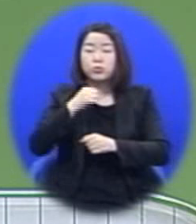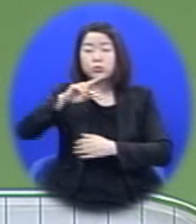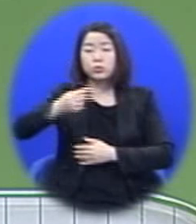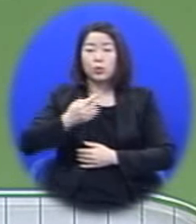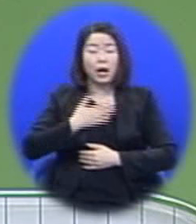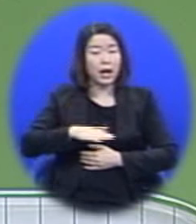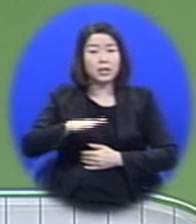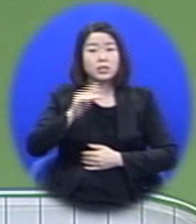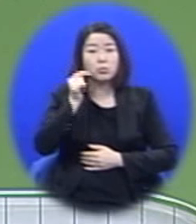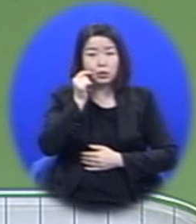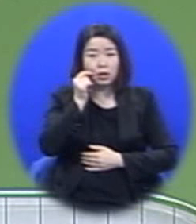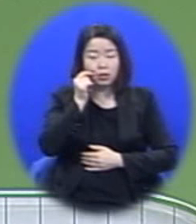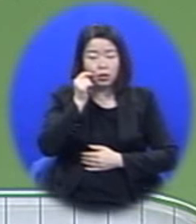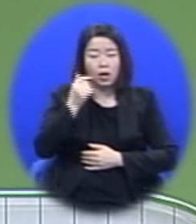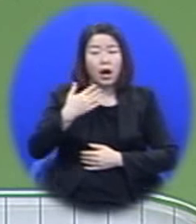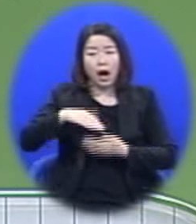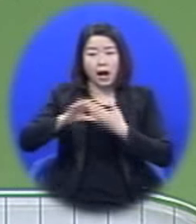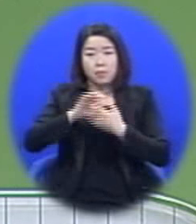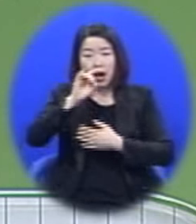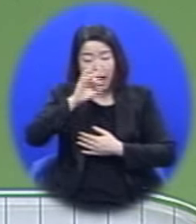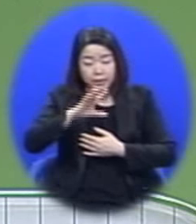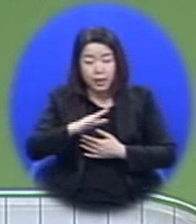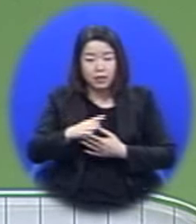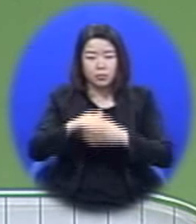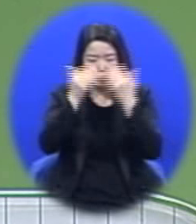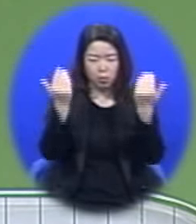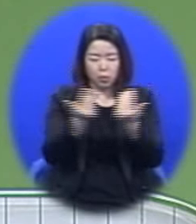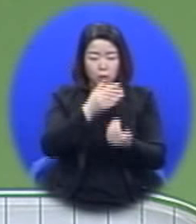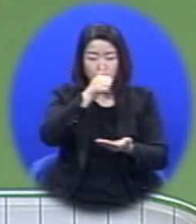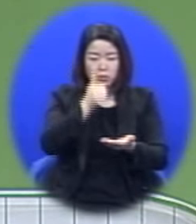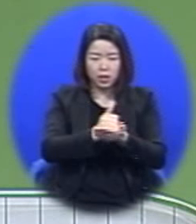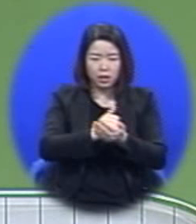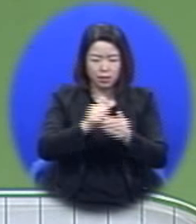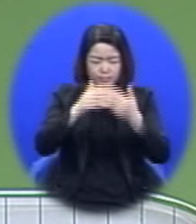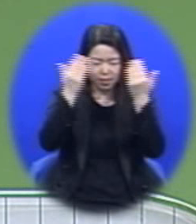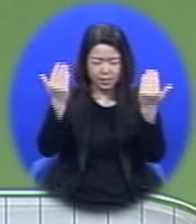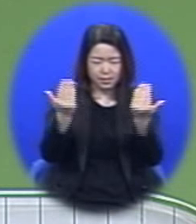누구도 알아서는 안 되는 그런 죄들이 다 드러난다는 거예요.